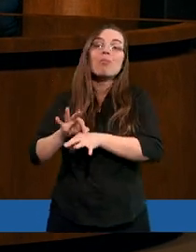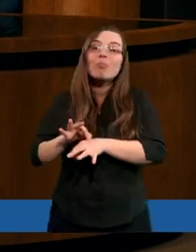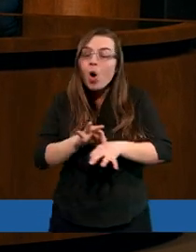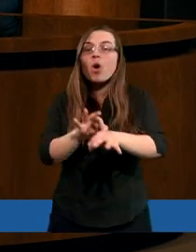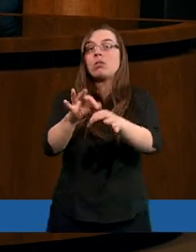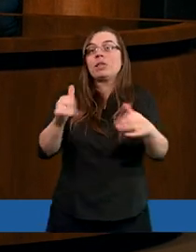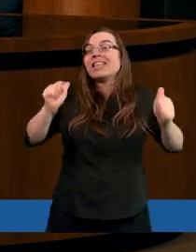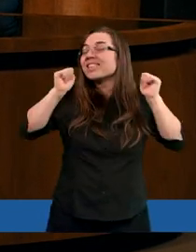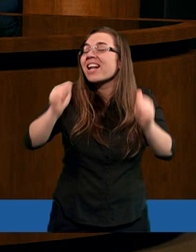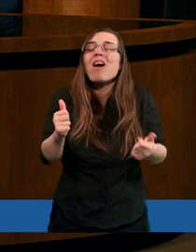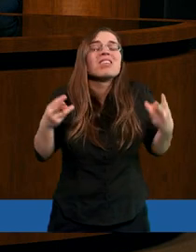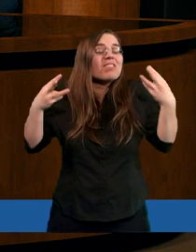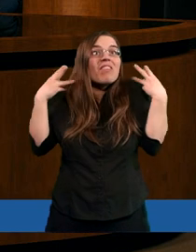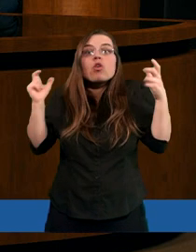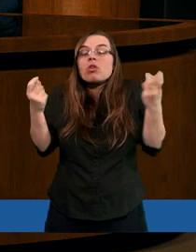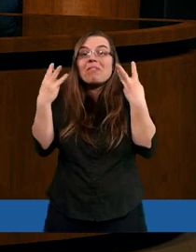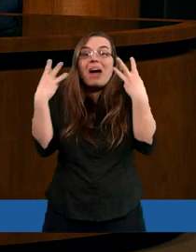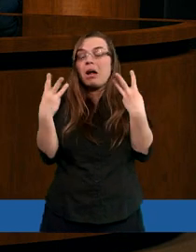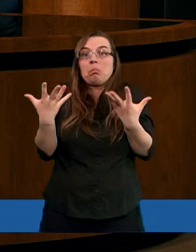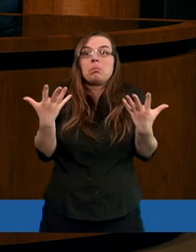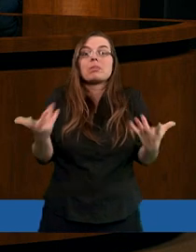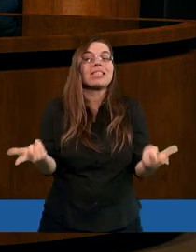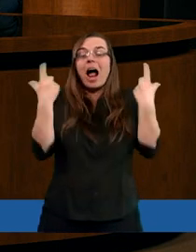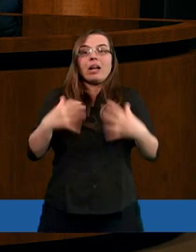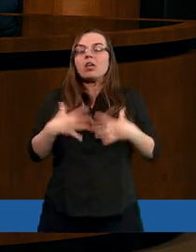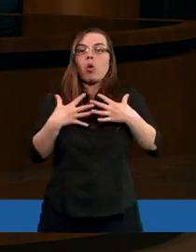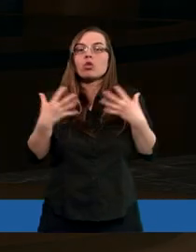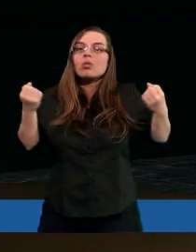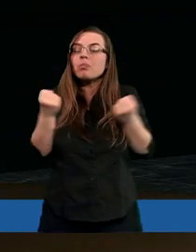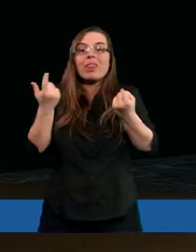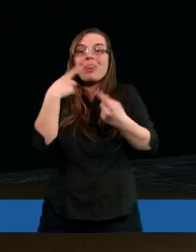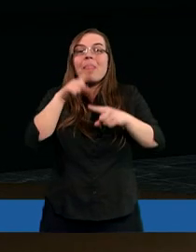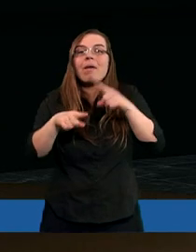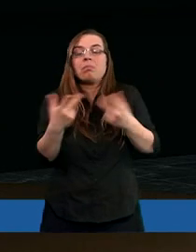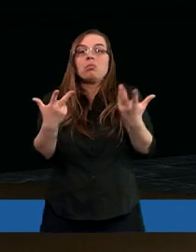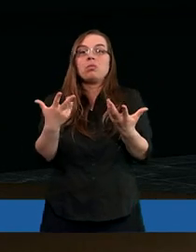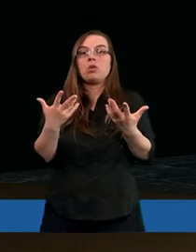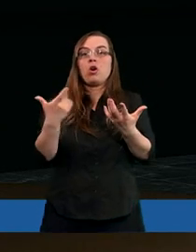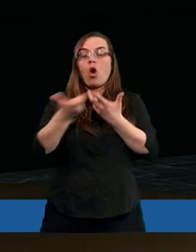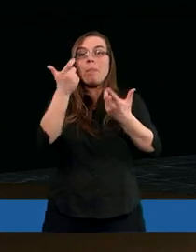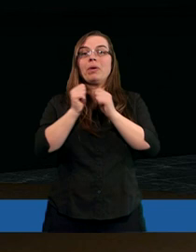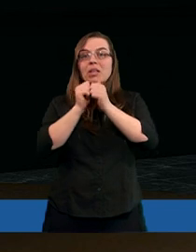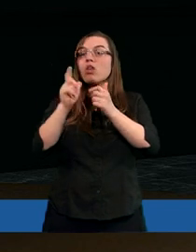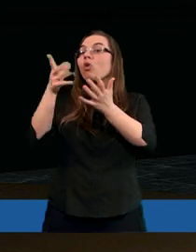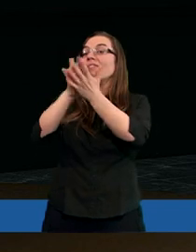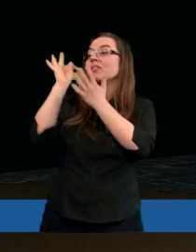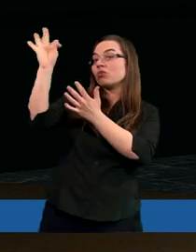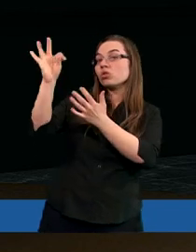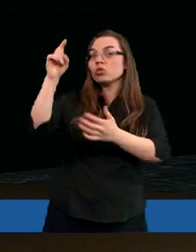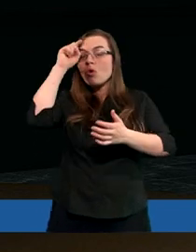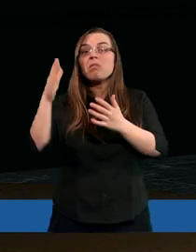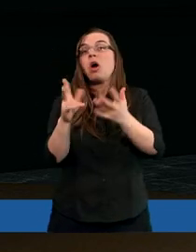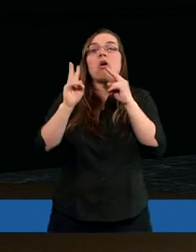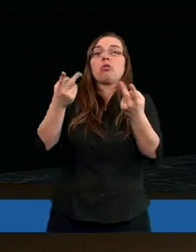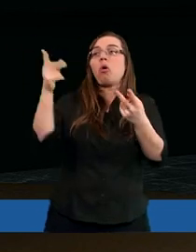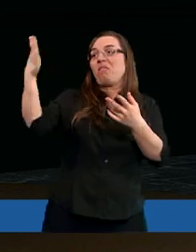się, stało się coś tak niezwykłego, tak coś nienormalnego, nienaturalnego, że robi wyzdanie, Panie, jestem człowiekiem grzesznym, a kim